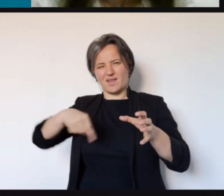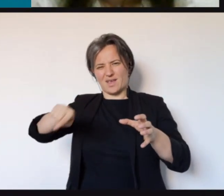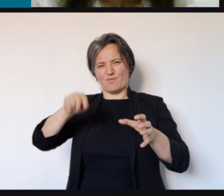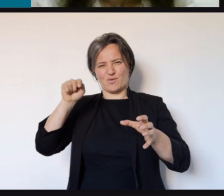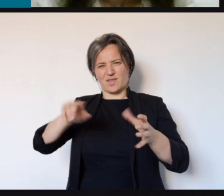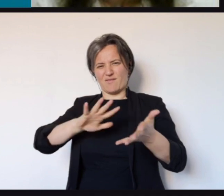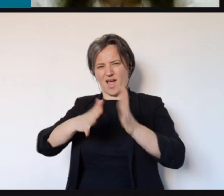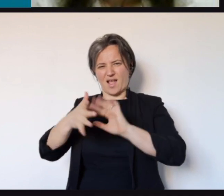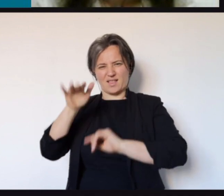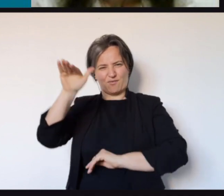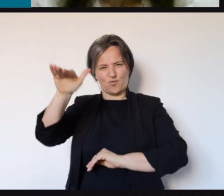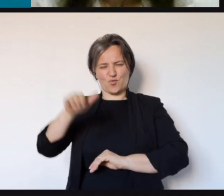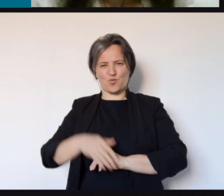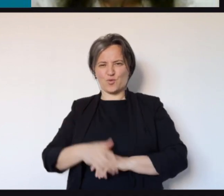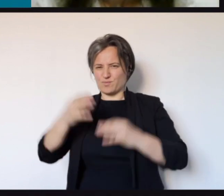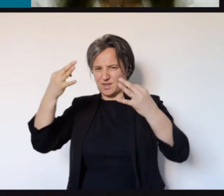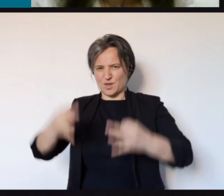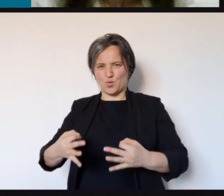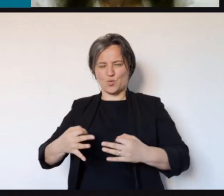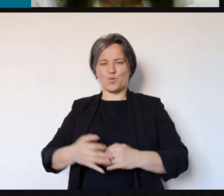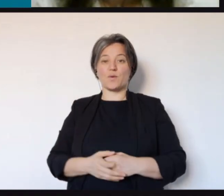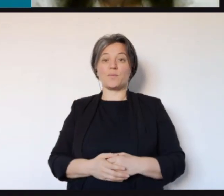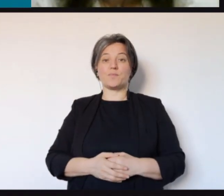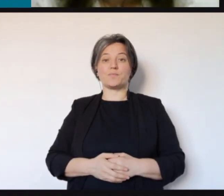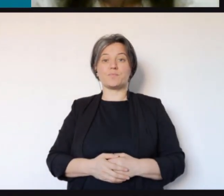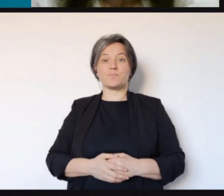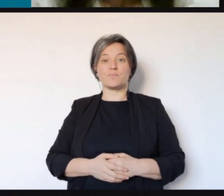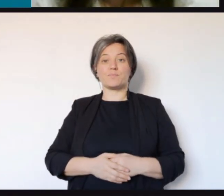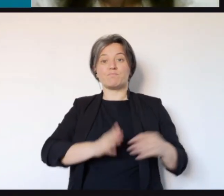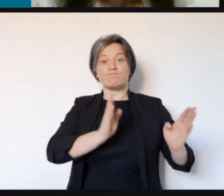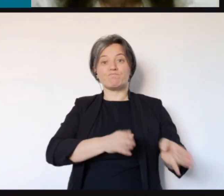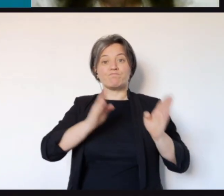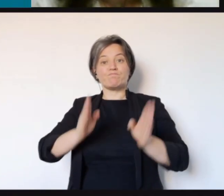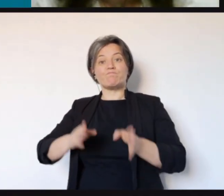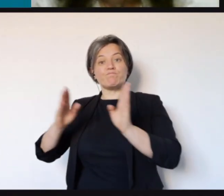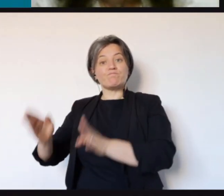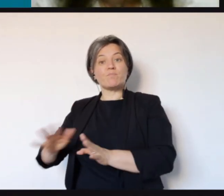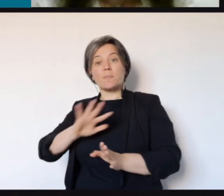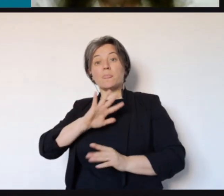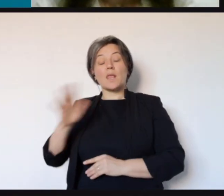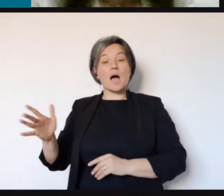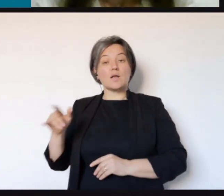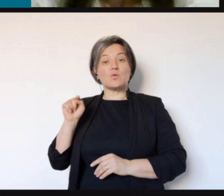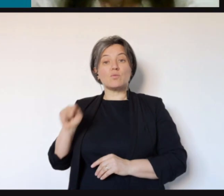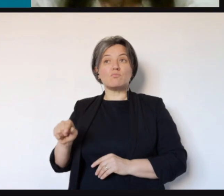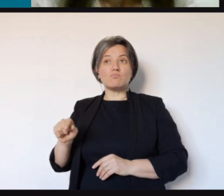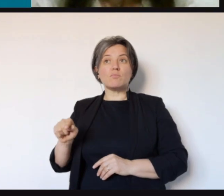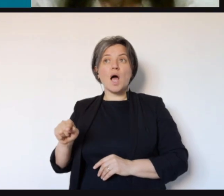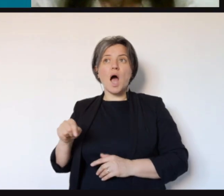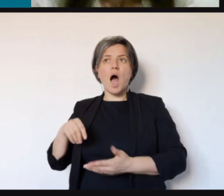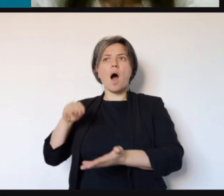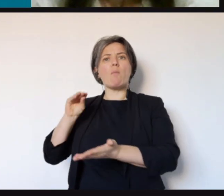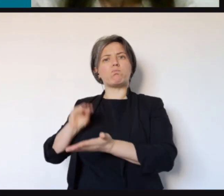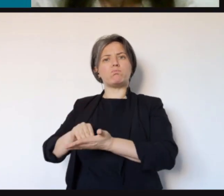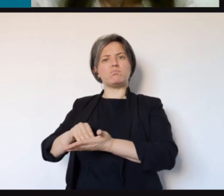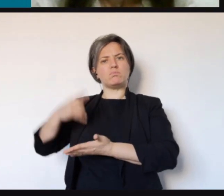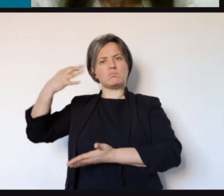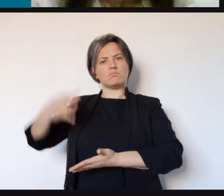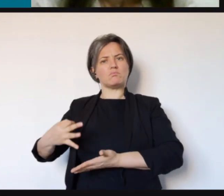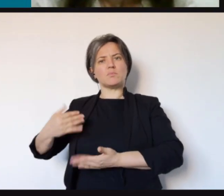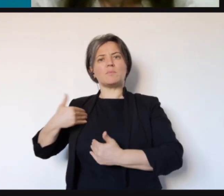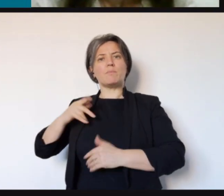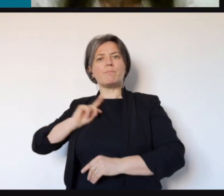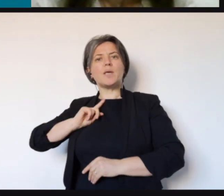C'è poi un terzo passaggio, che è quello di prendere posizione rispetto a quello che ci lega.